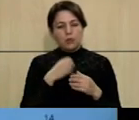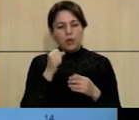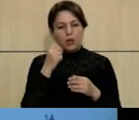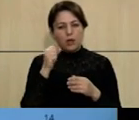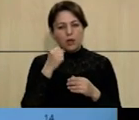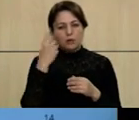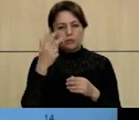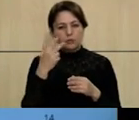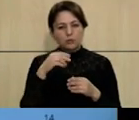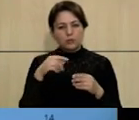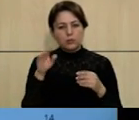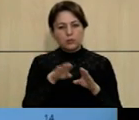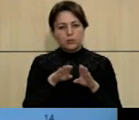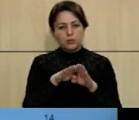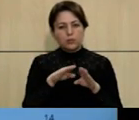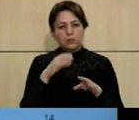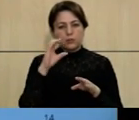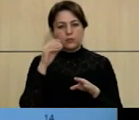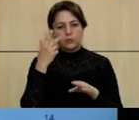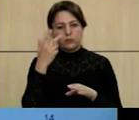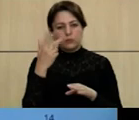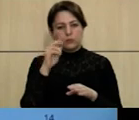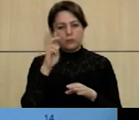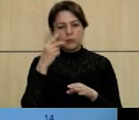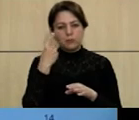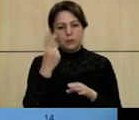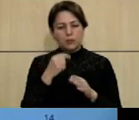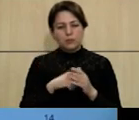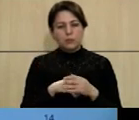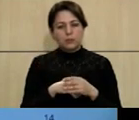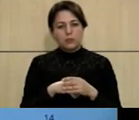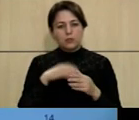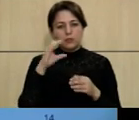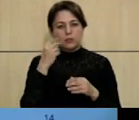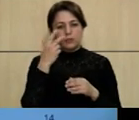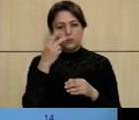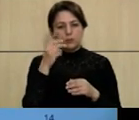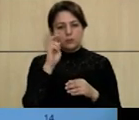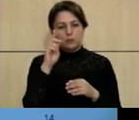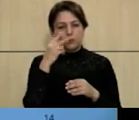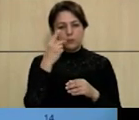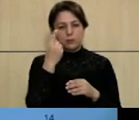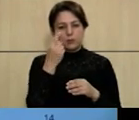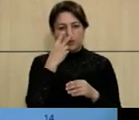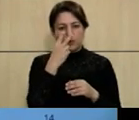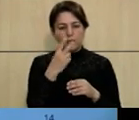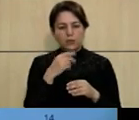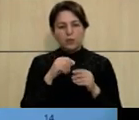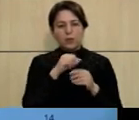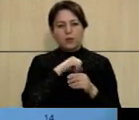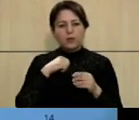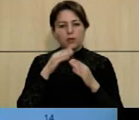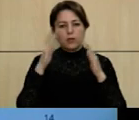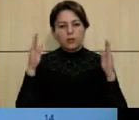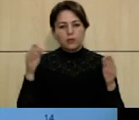AA3 teng ekan C3 B1 ga. Mana C3 B1 ga eng katta kesmaning uzunligini